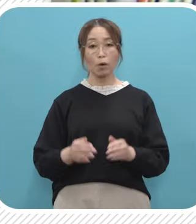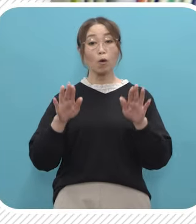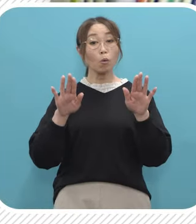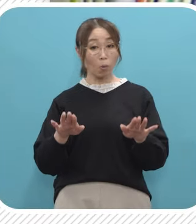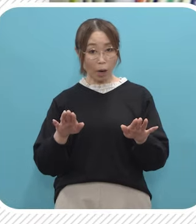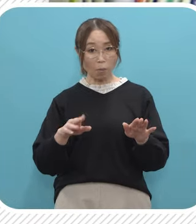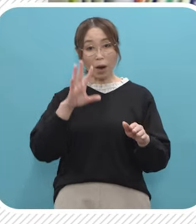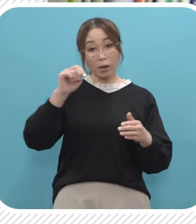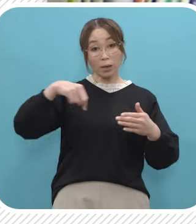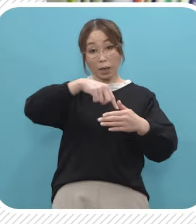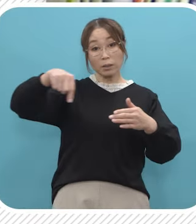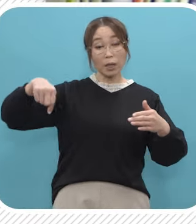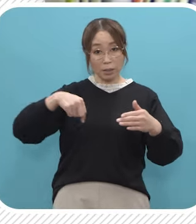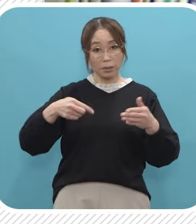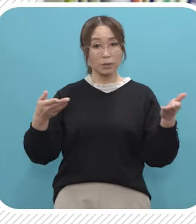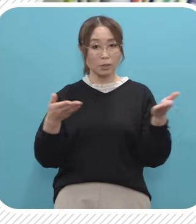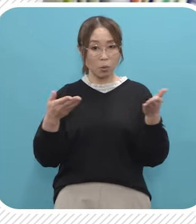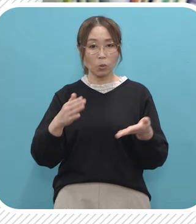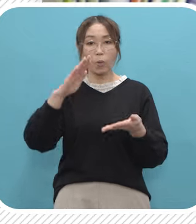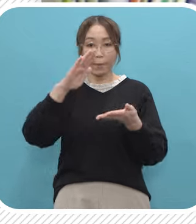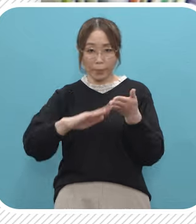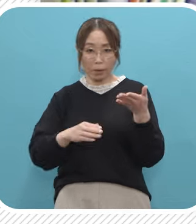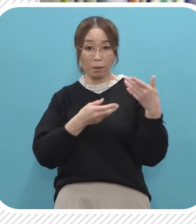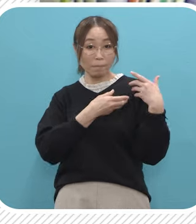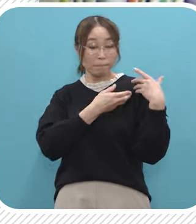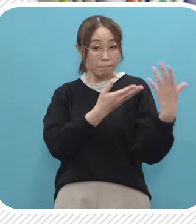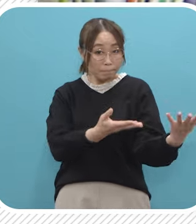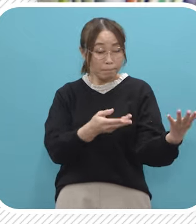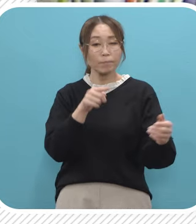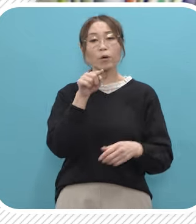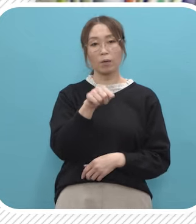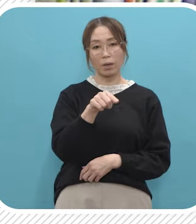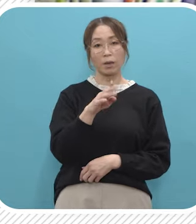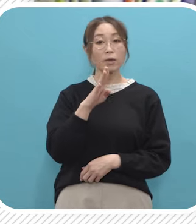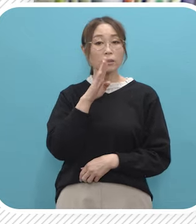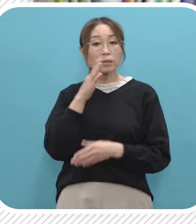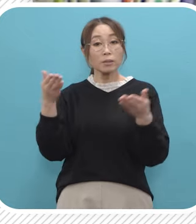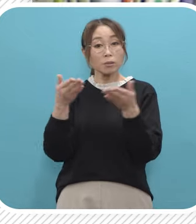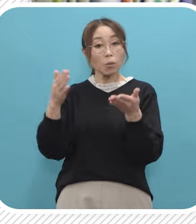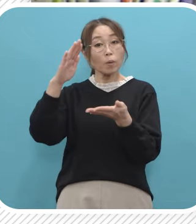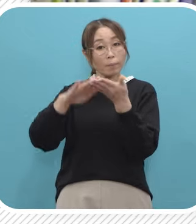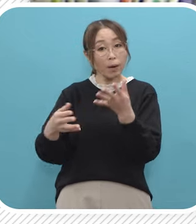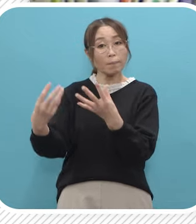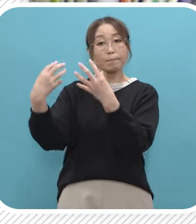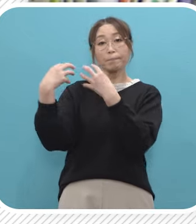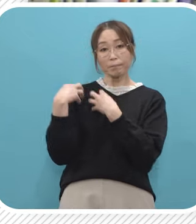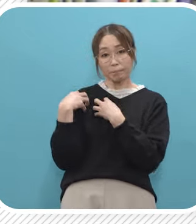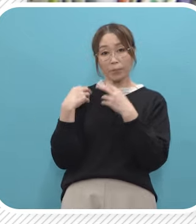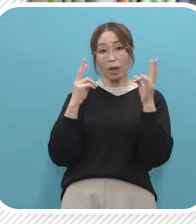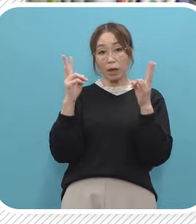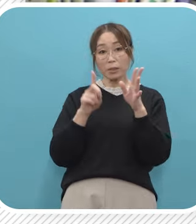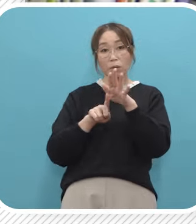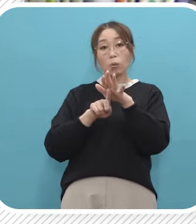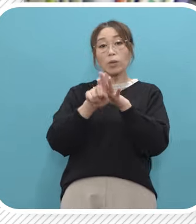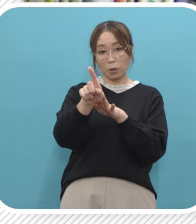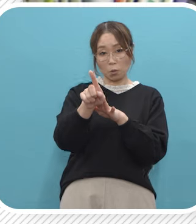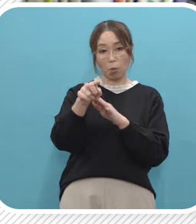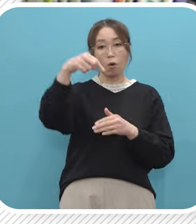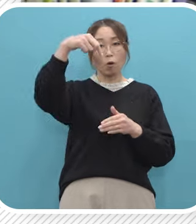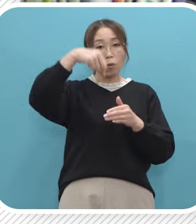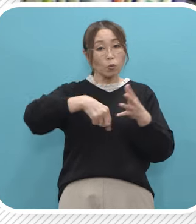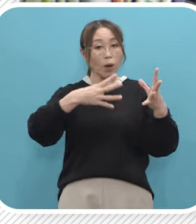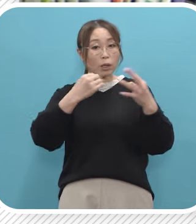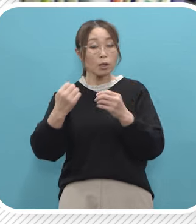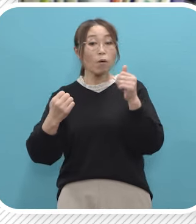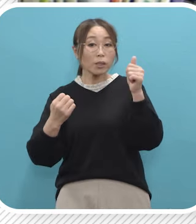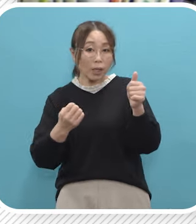今回は秋田県内で行われている事業承継について、実際に事業承継を行った会社の代表